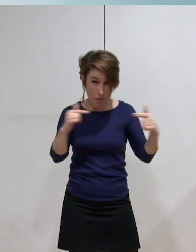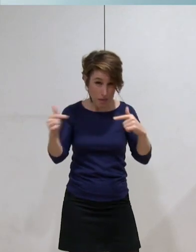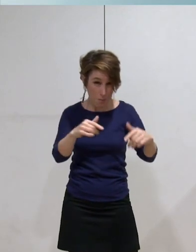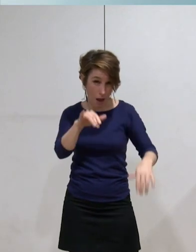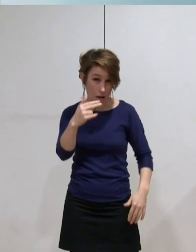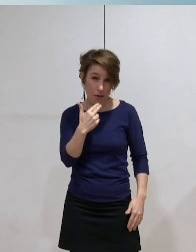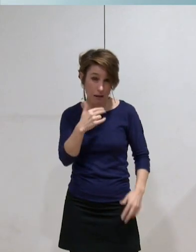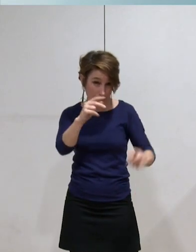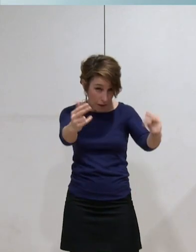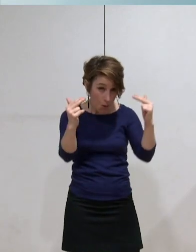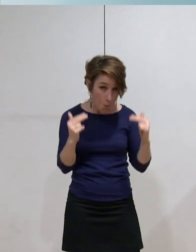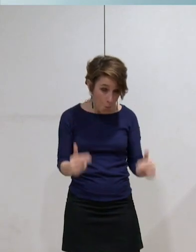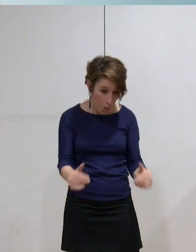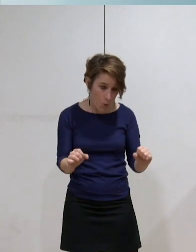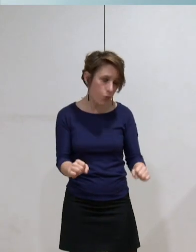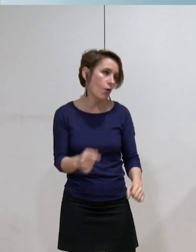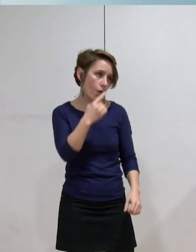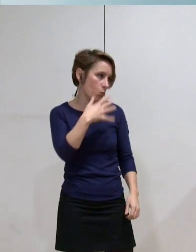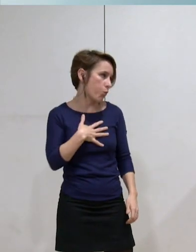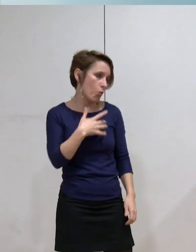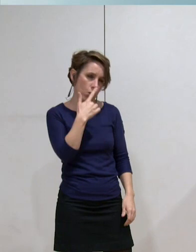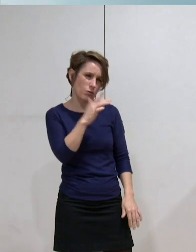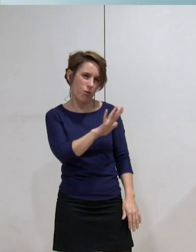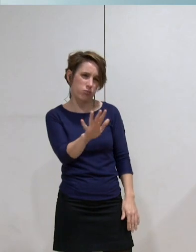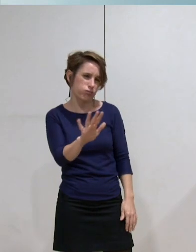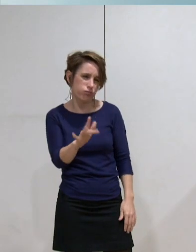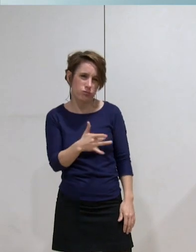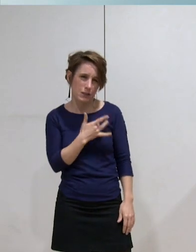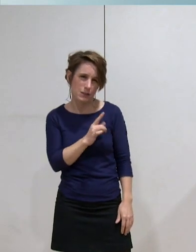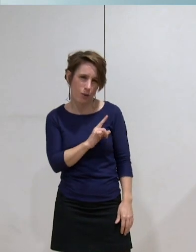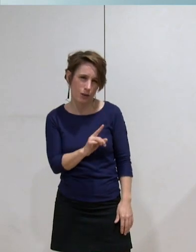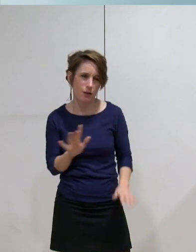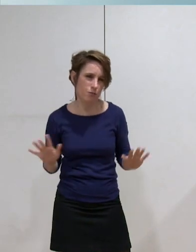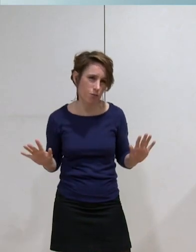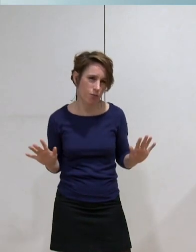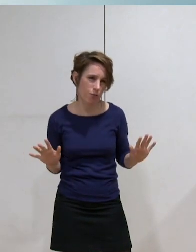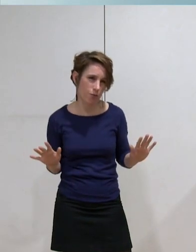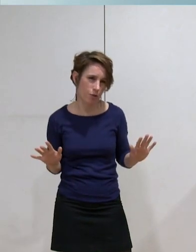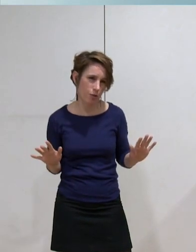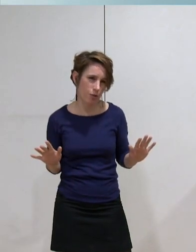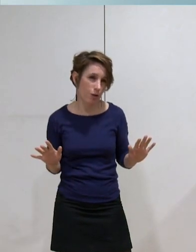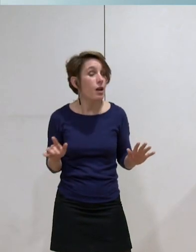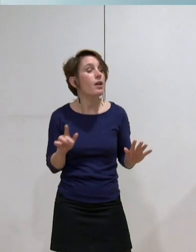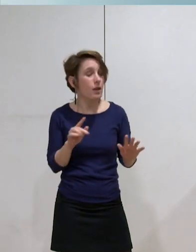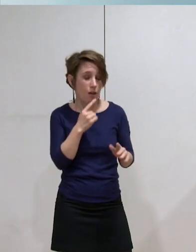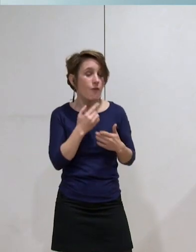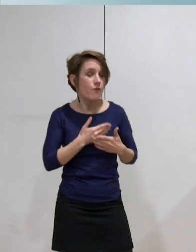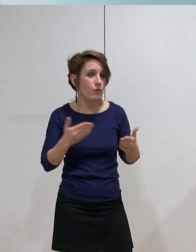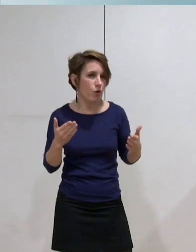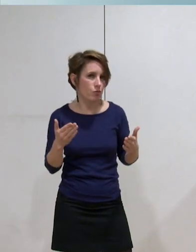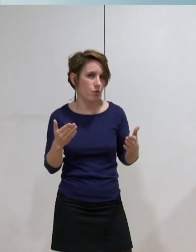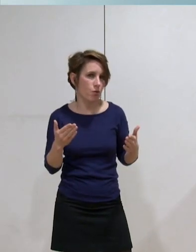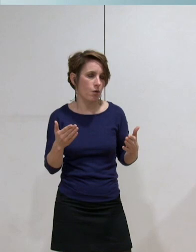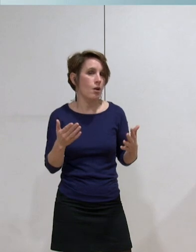ça très raisonnable et je suis pas sûr surtout plus sérieusement que le contexte politique que vous avez par